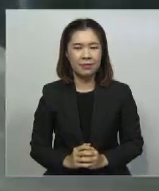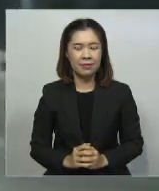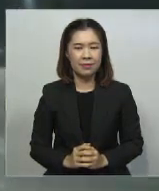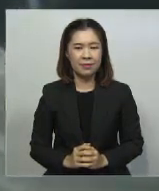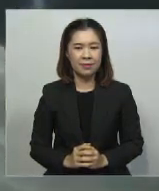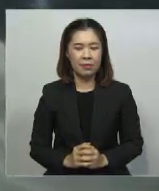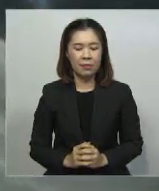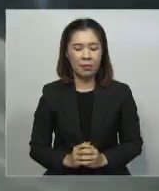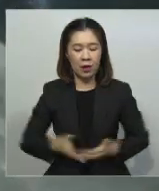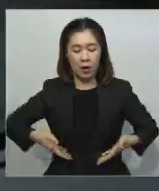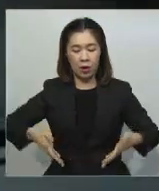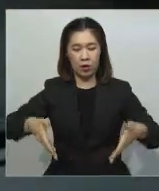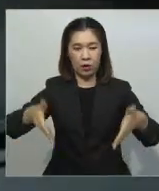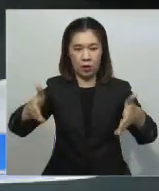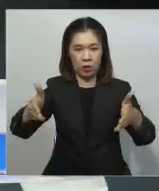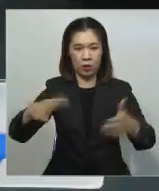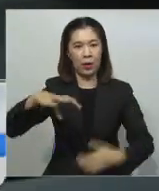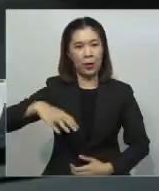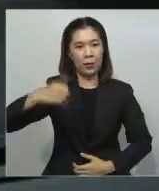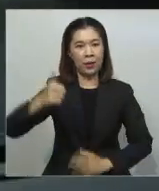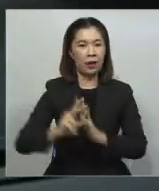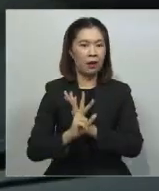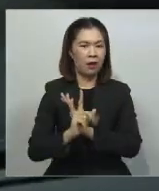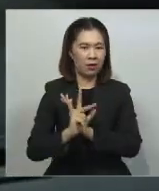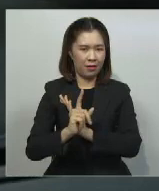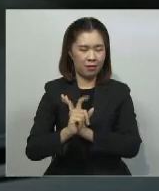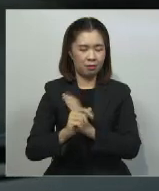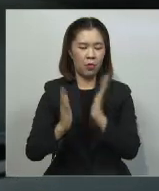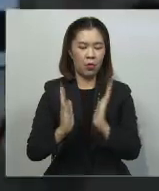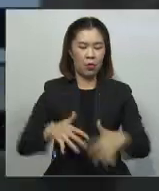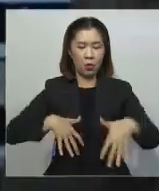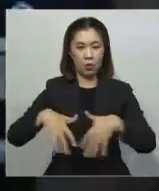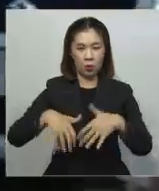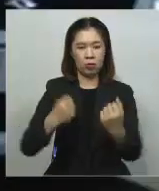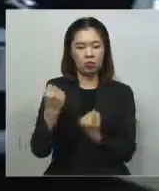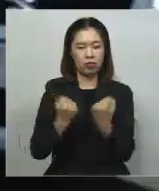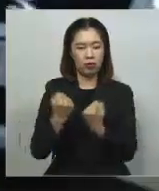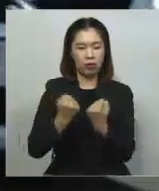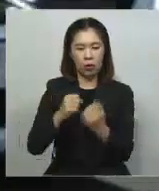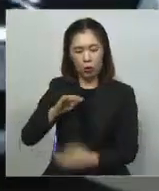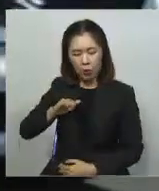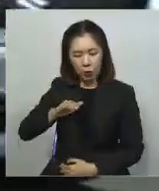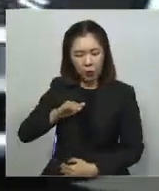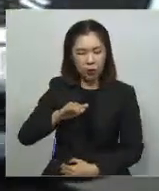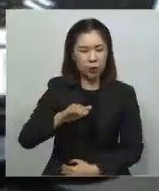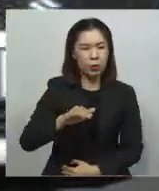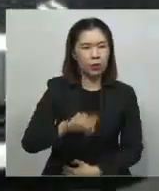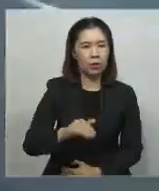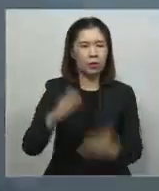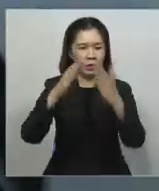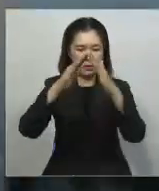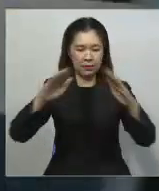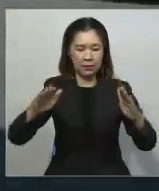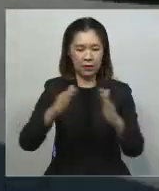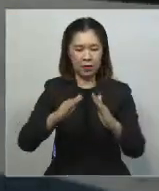ตลอดเส้นทางบริเวณถนนเลี่ยงเมืองขอนแก่นค่ะมีประชาชนจำนวนมากมุ่งหน้าไปยังชาปนสถานชั่วคราวด้านหลังพุทธมณฑลอีสานอำเภอ